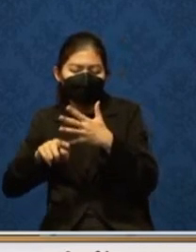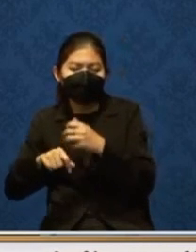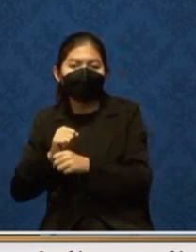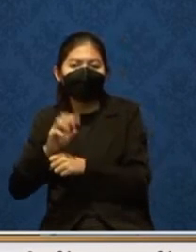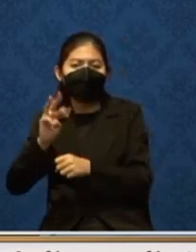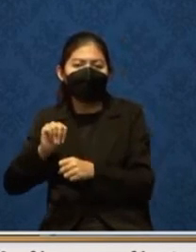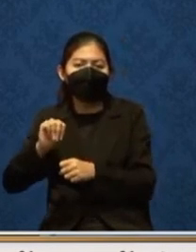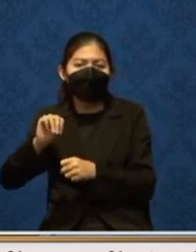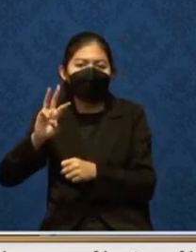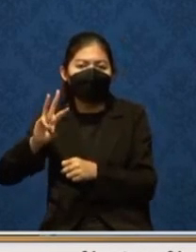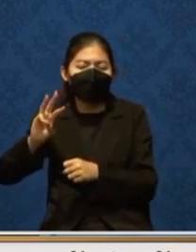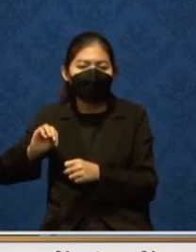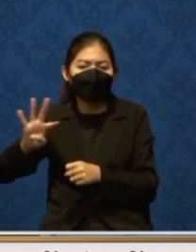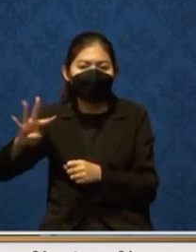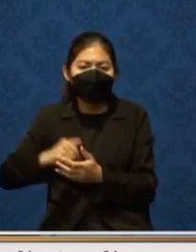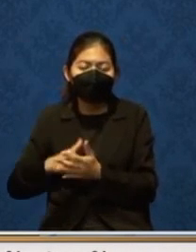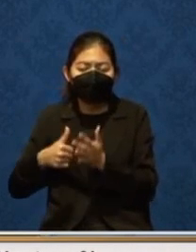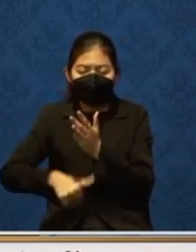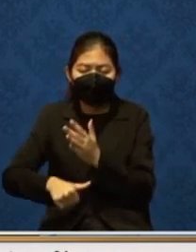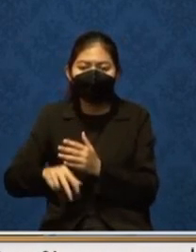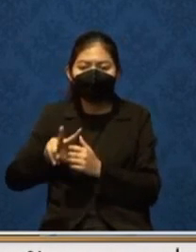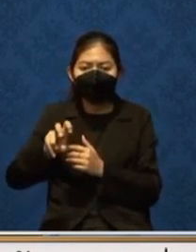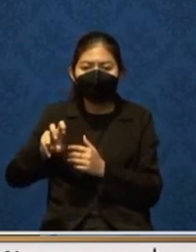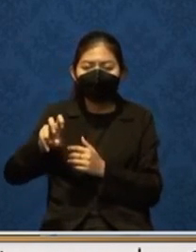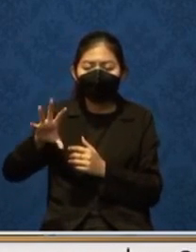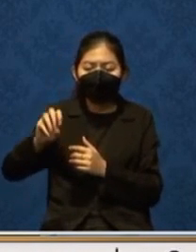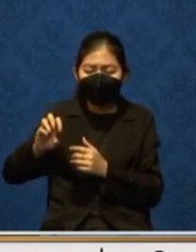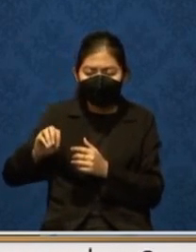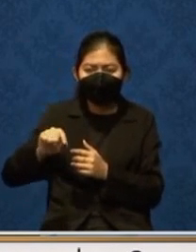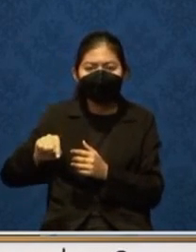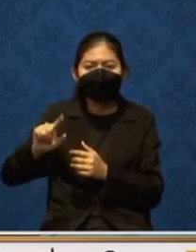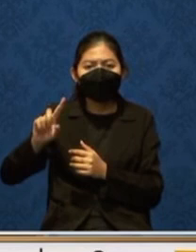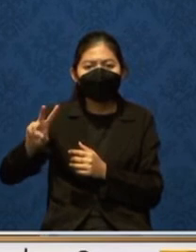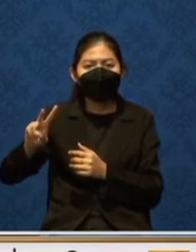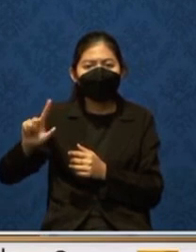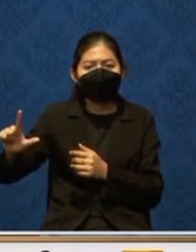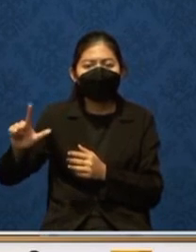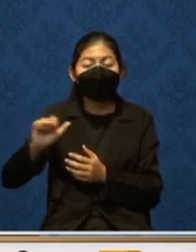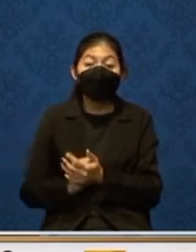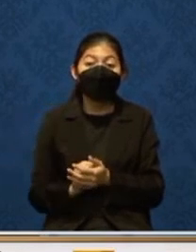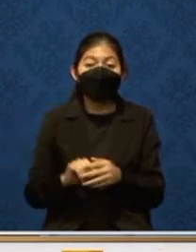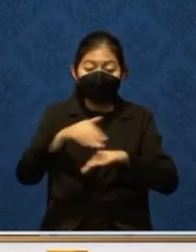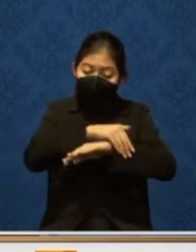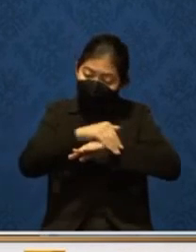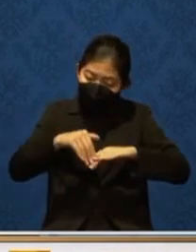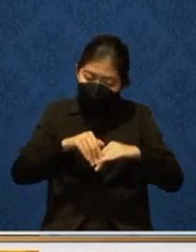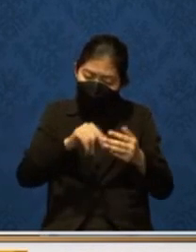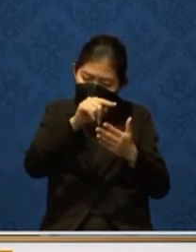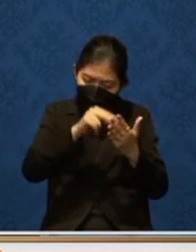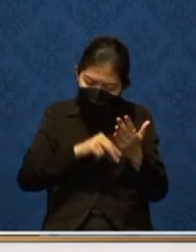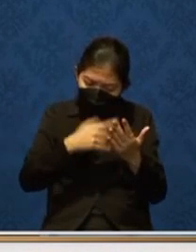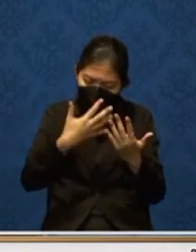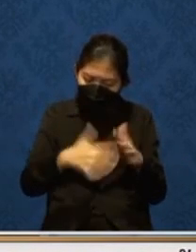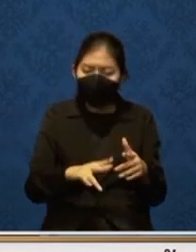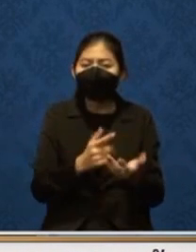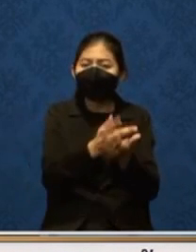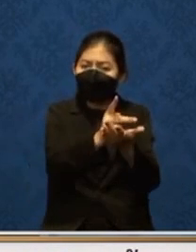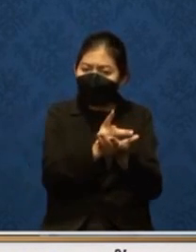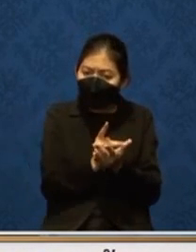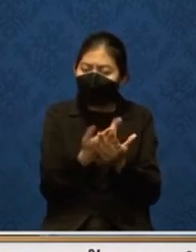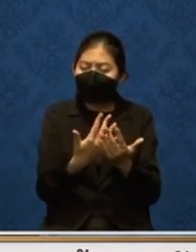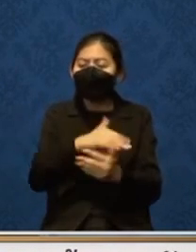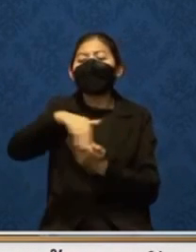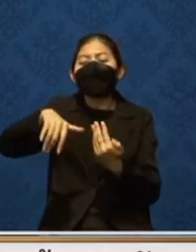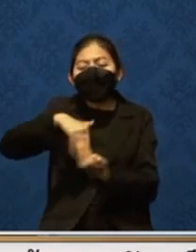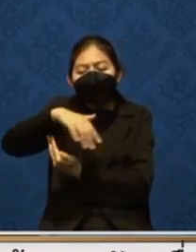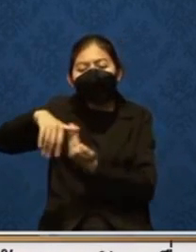Aอยู่ 250.2 ล้านบาทและใเปชี ระบูว่าเป็นการกู้เงียมเงินเพื่อเสริมสภาพเคร่อง